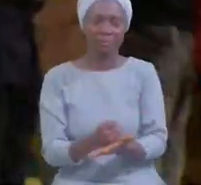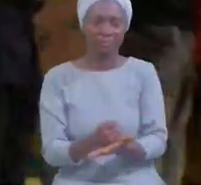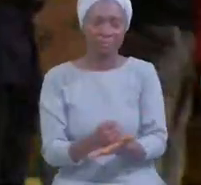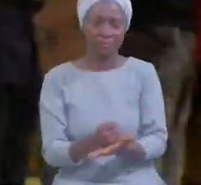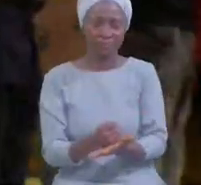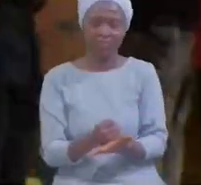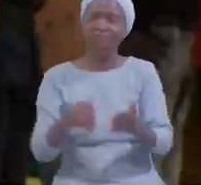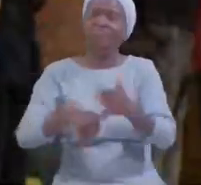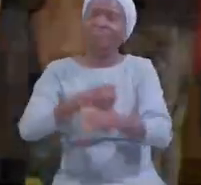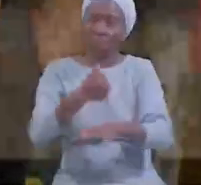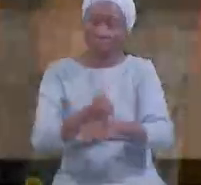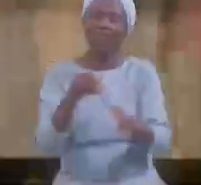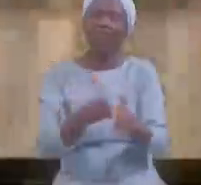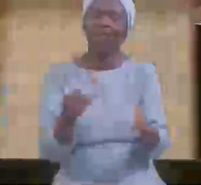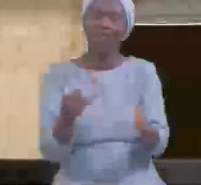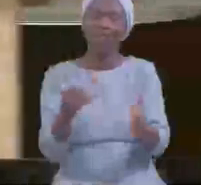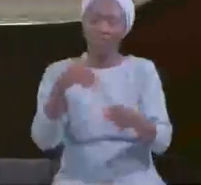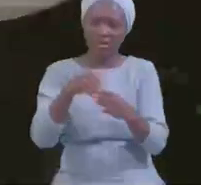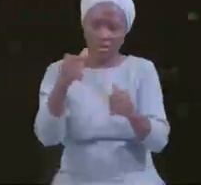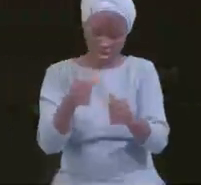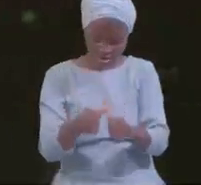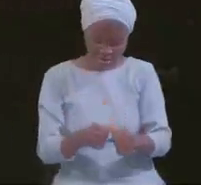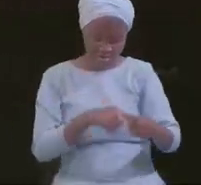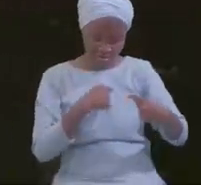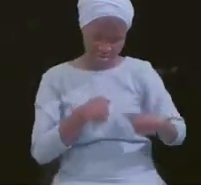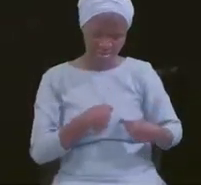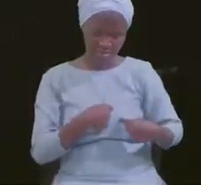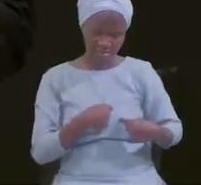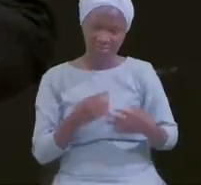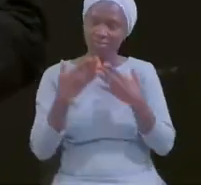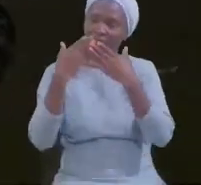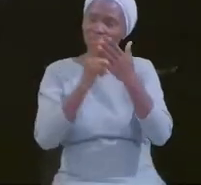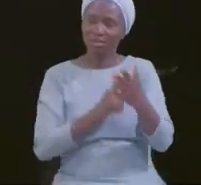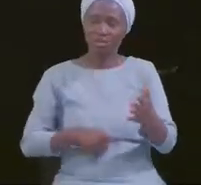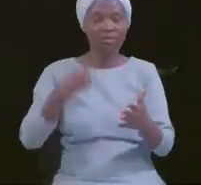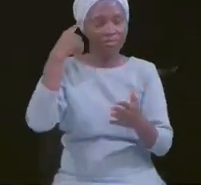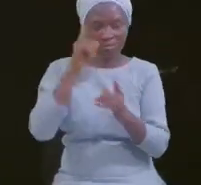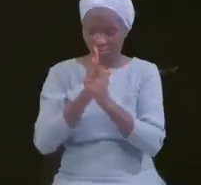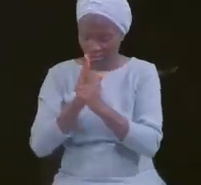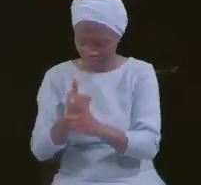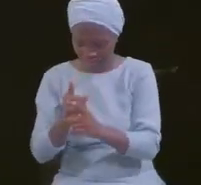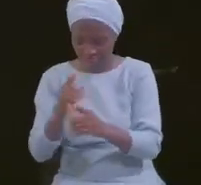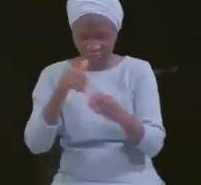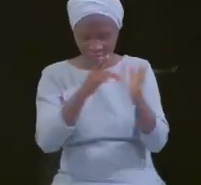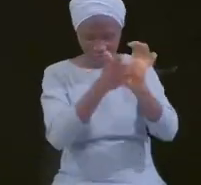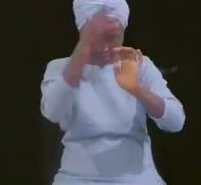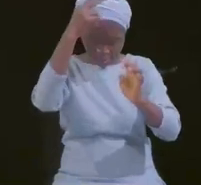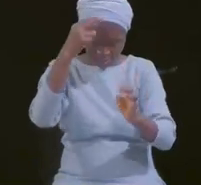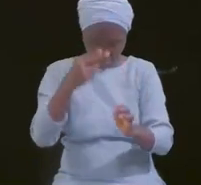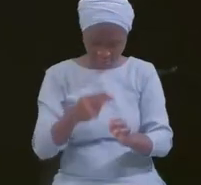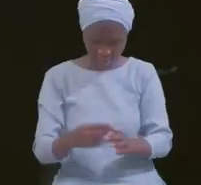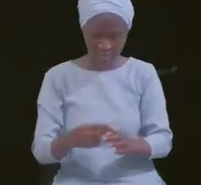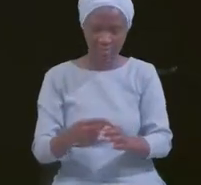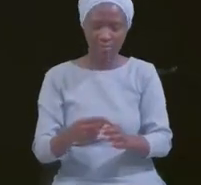Confirme-le dans chaque cœur. Merci Seigneur pour la réponse. Au nom de Jésus,